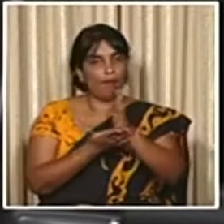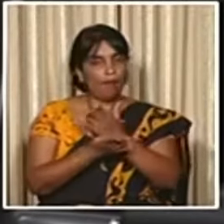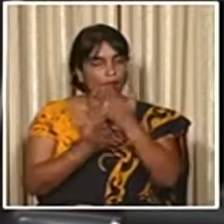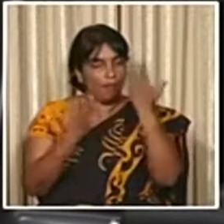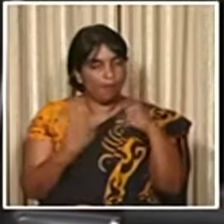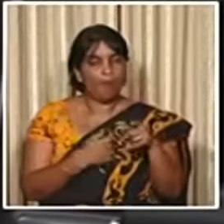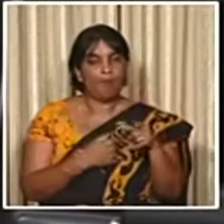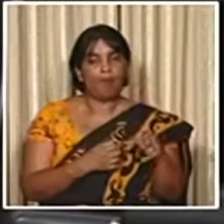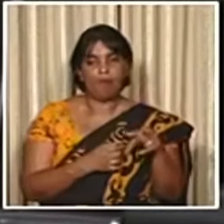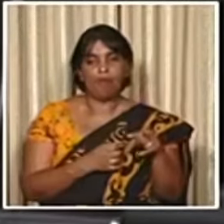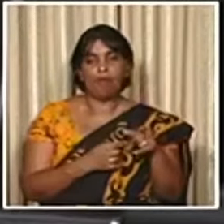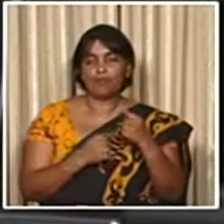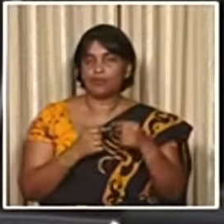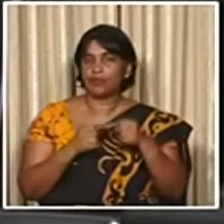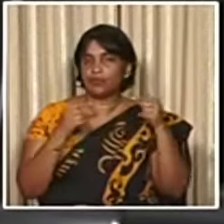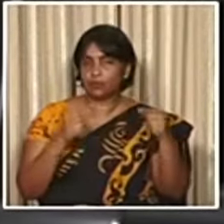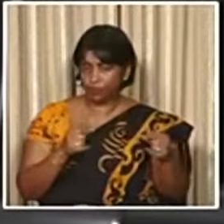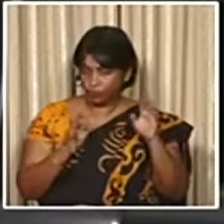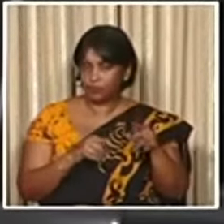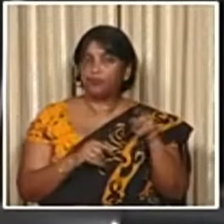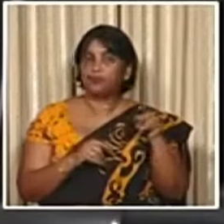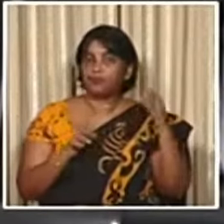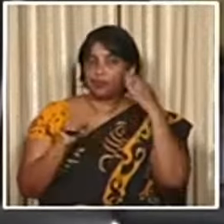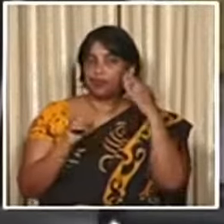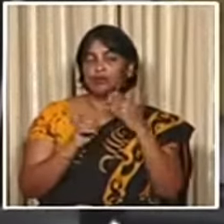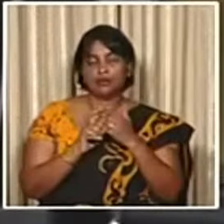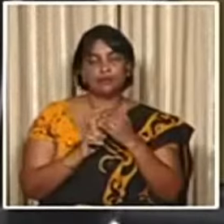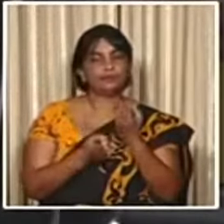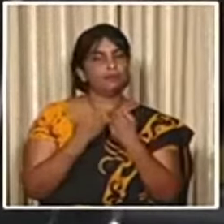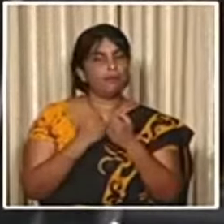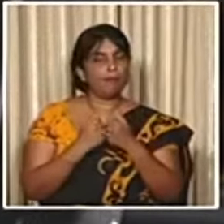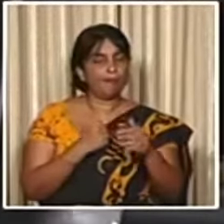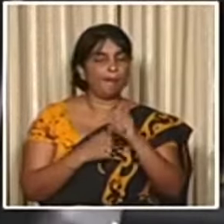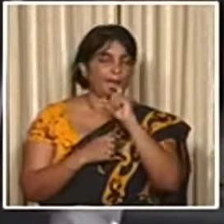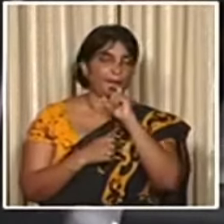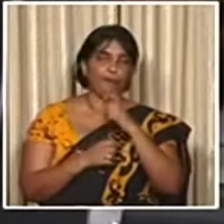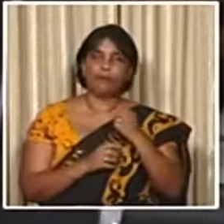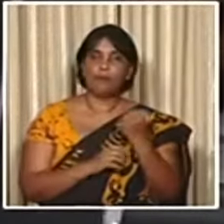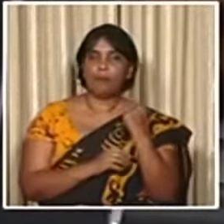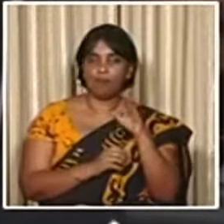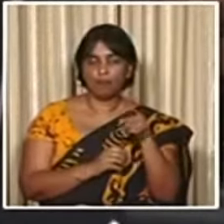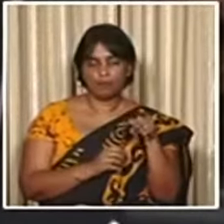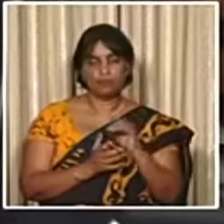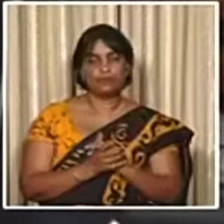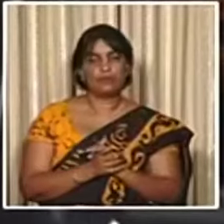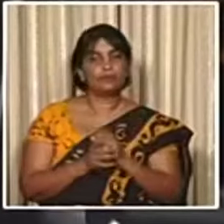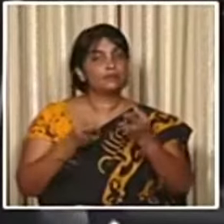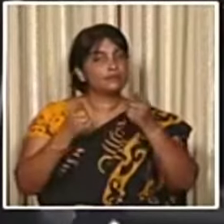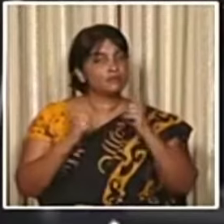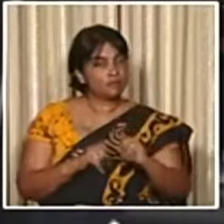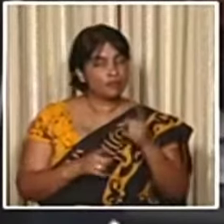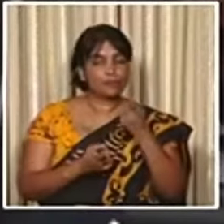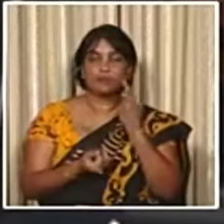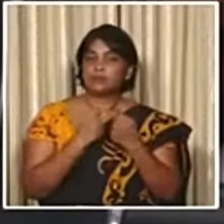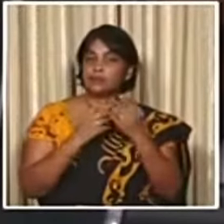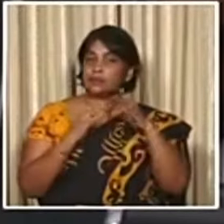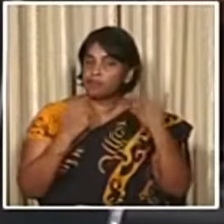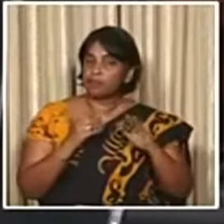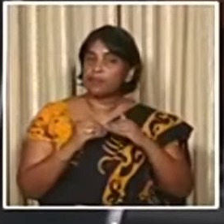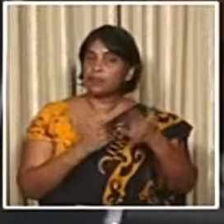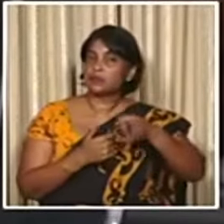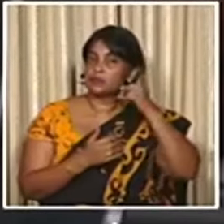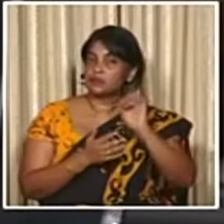හැදුවපහම ඒක විරෝධතාවයක් තියෙනවා නම් ඒ පිළිබඳව විමර්ශනයක් කරන්නත් අධිකරණයට බලය තියෙනවා. ඊට පස්සේ ඒ විමර්ශනයෙන්